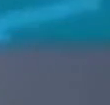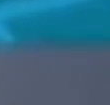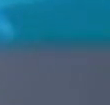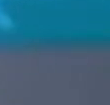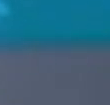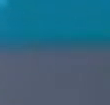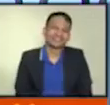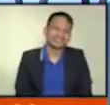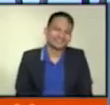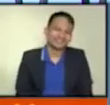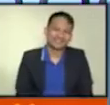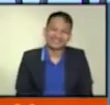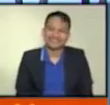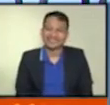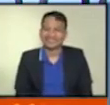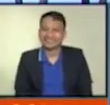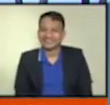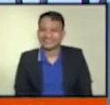sir.